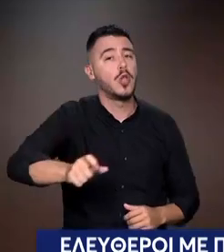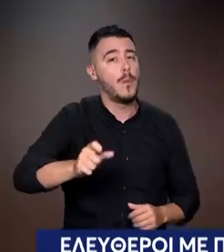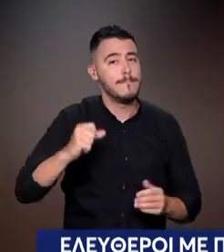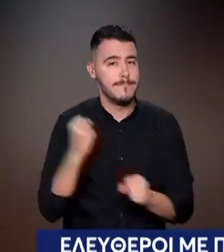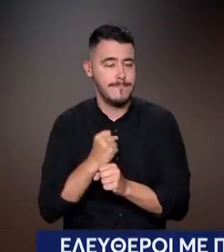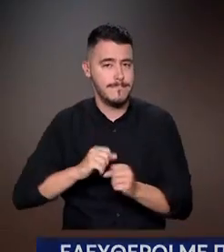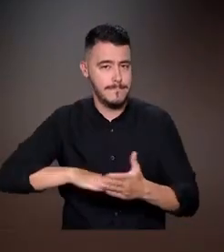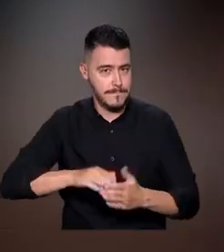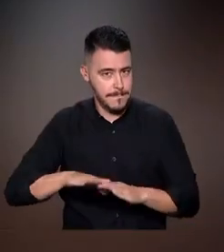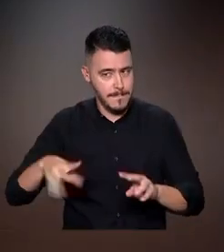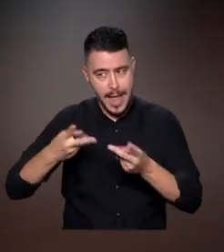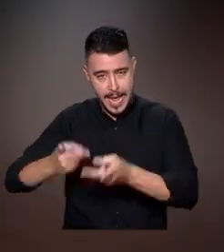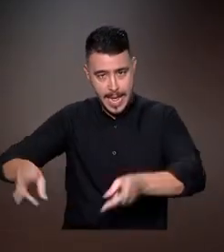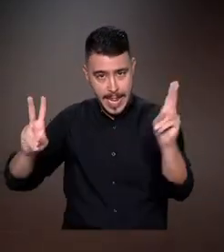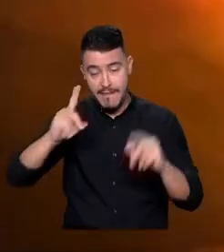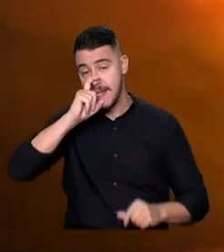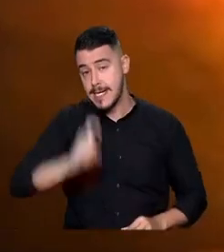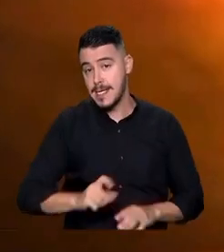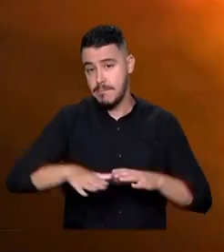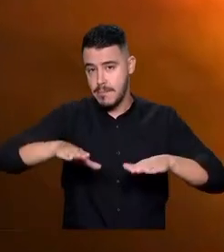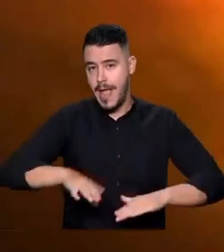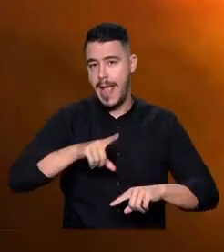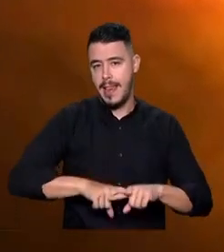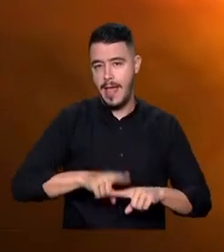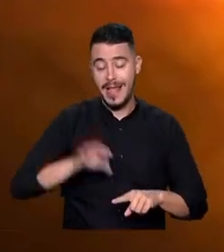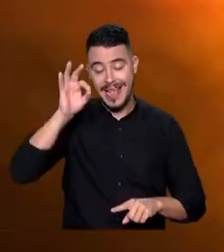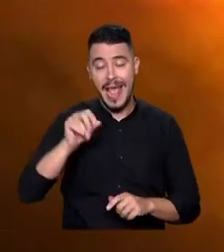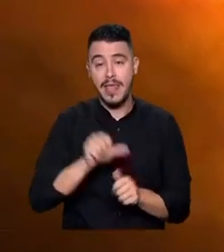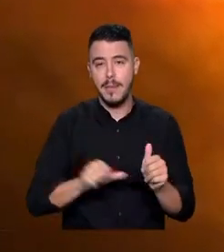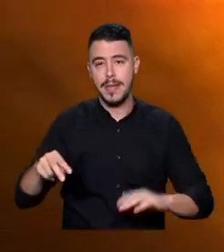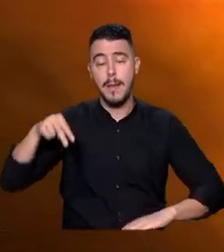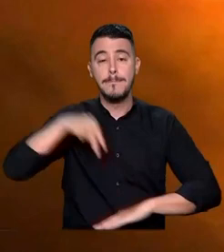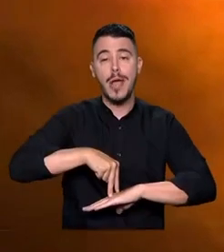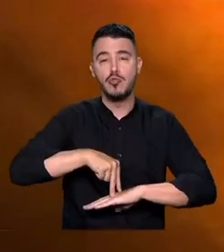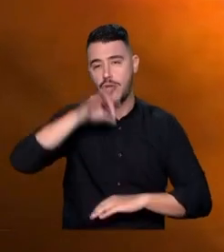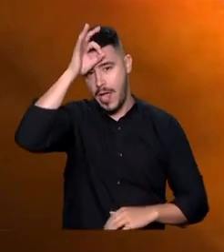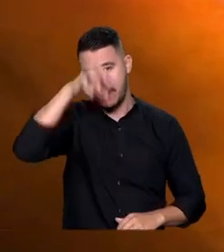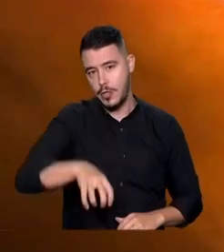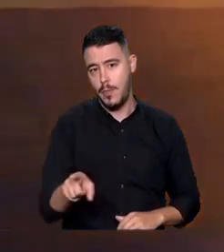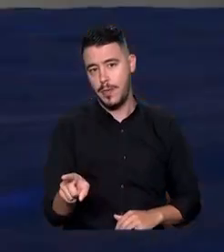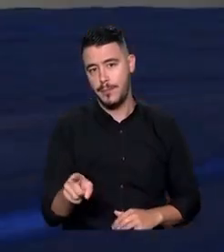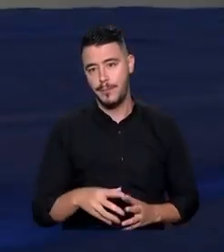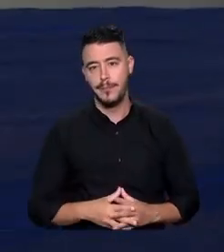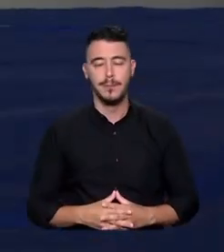εγκυοδοσία, απαγόρευση εξόδου από τη χώρα και υπό τον όρο εμφάνισης κάθε μήνα στο αστυνομικό τμήμα της περιοχής.